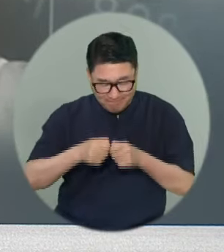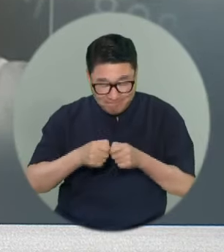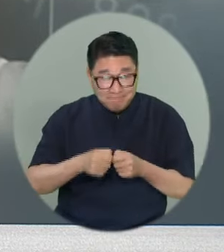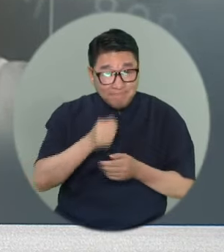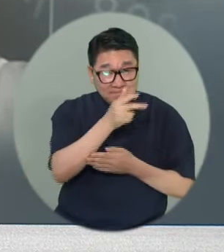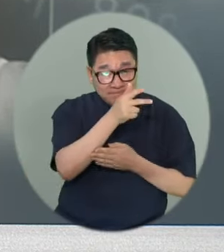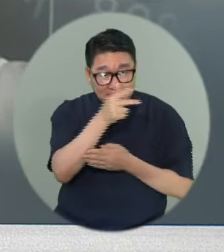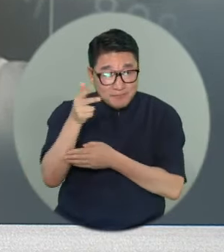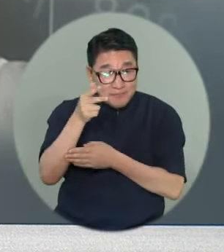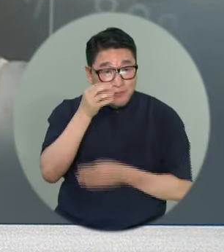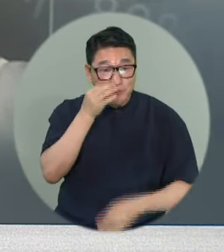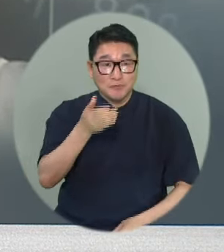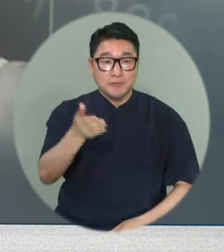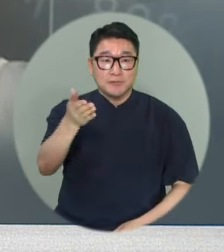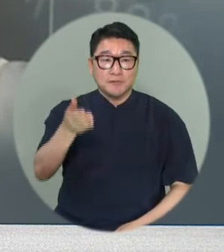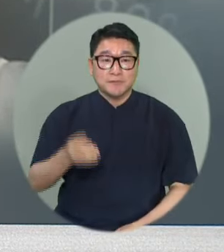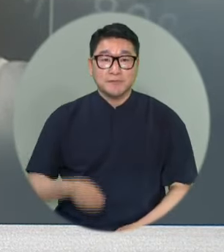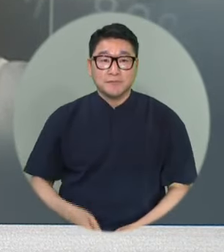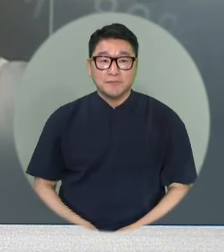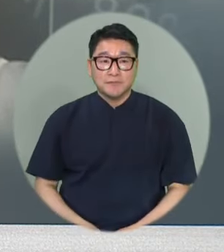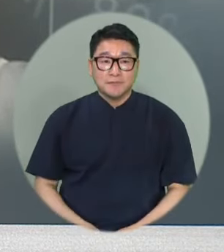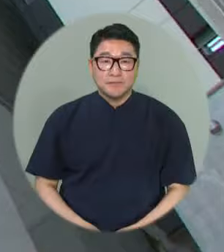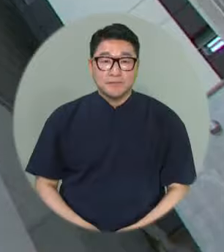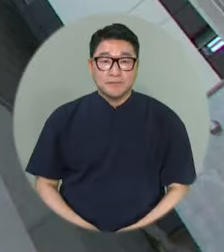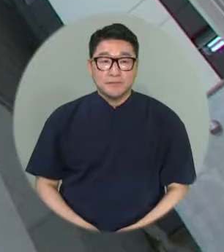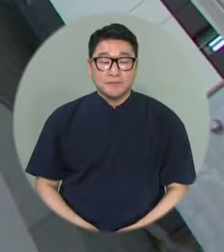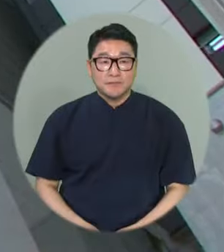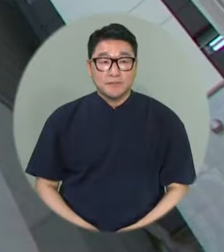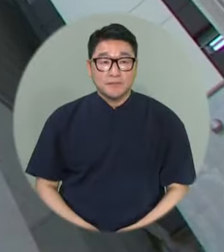걸음 더 들어가 현장 취재했습니다.